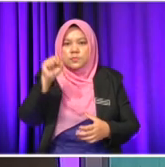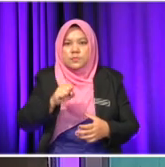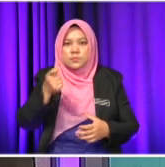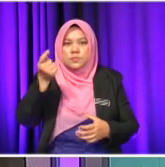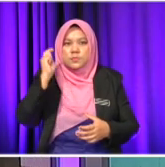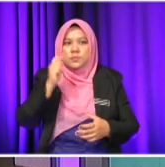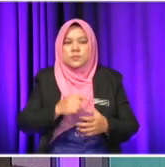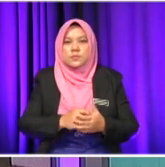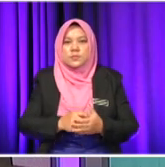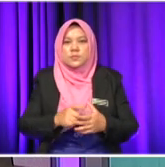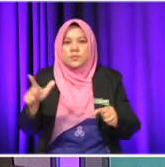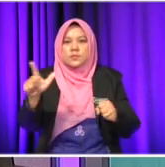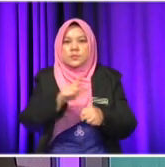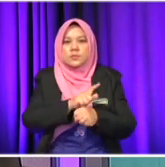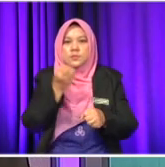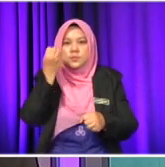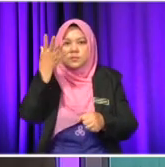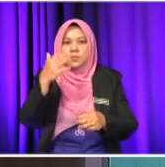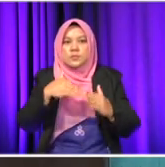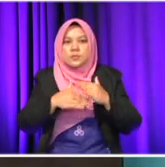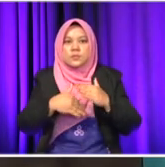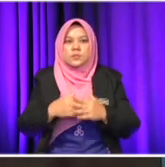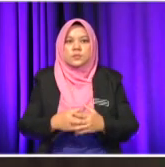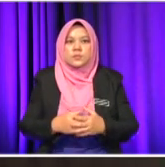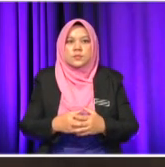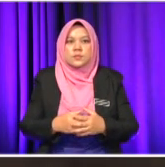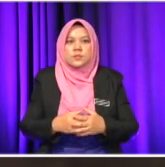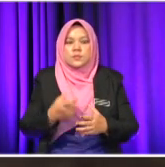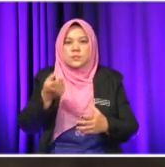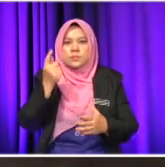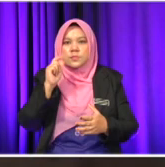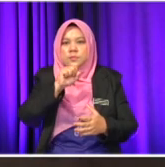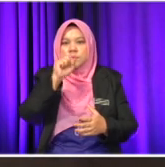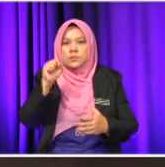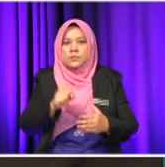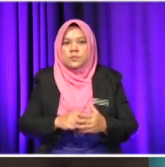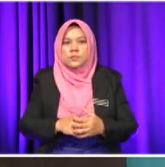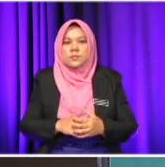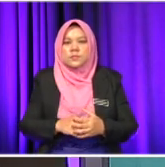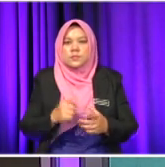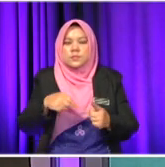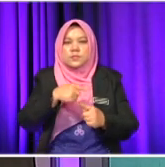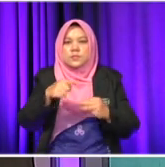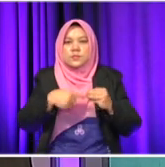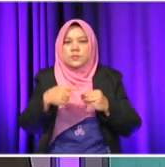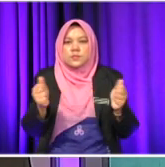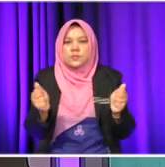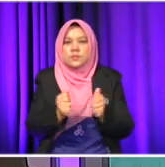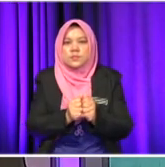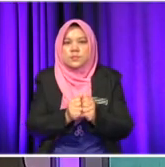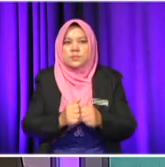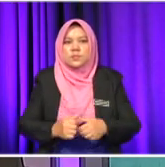oke kita lengkapkan maklumat di bawah oke tadi soal yang kamu berkaitan dengan berkaitan dengan